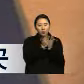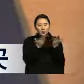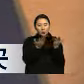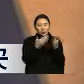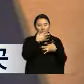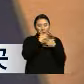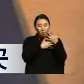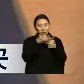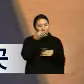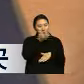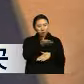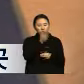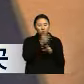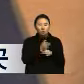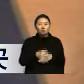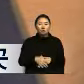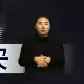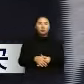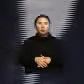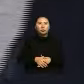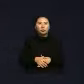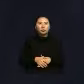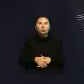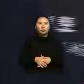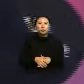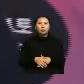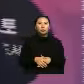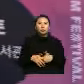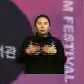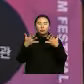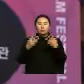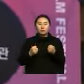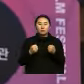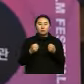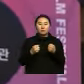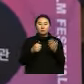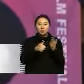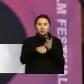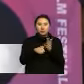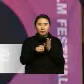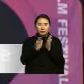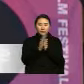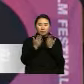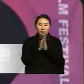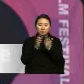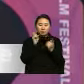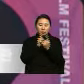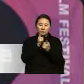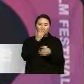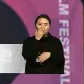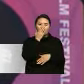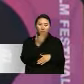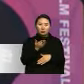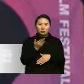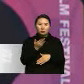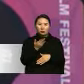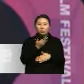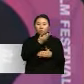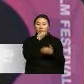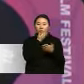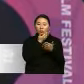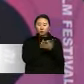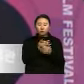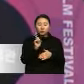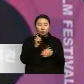도서와 영화를 상영하고 있습니다. 네. 굉장히 많은 작품 또 도서들을 만나볼 수 있을 것 같은데